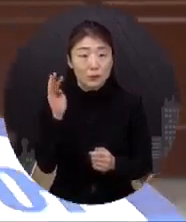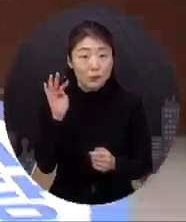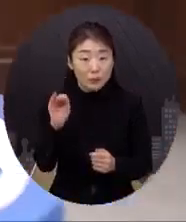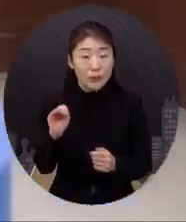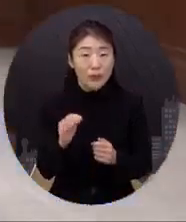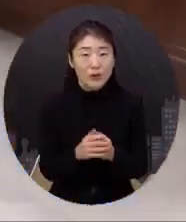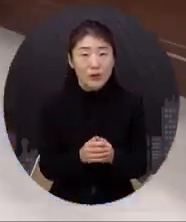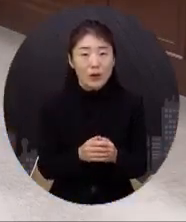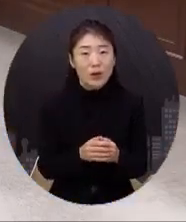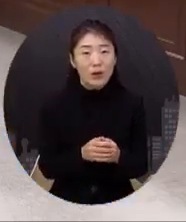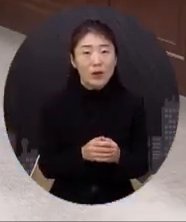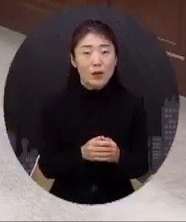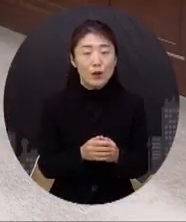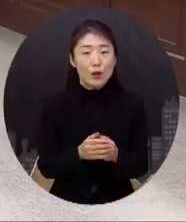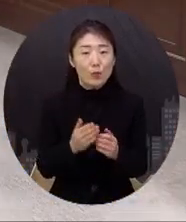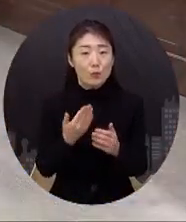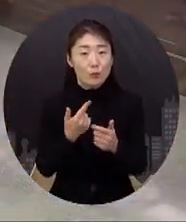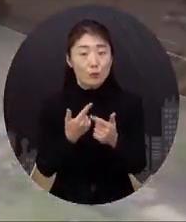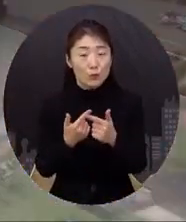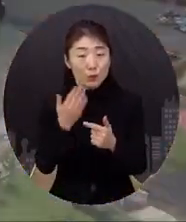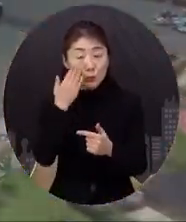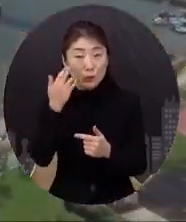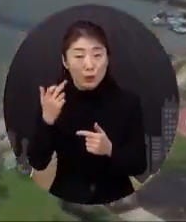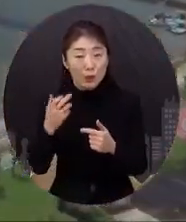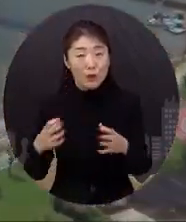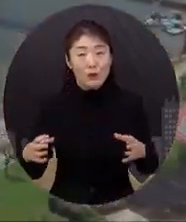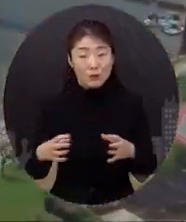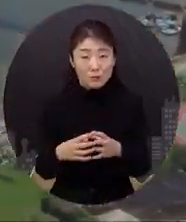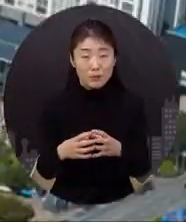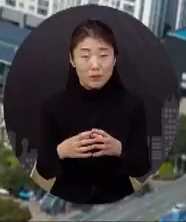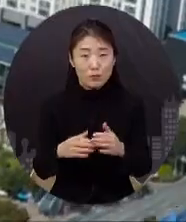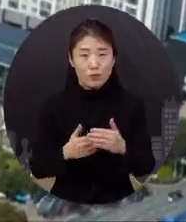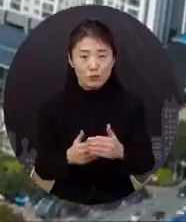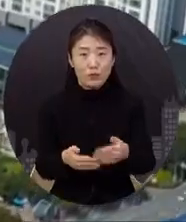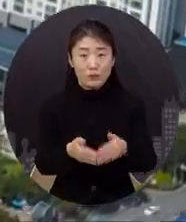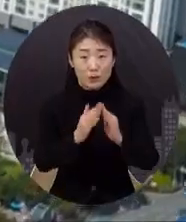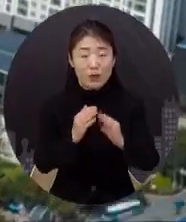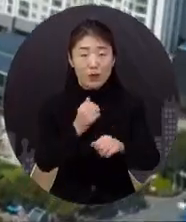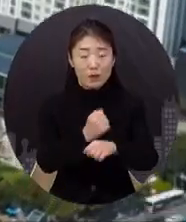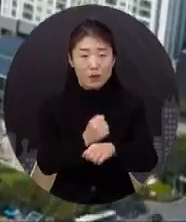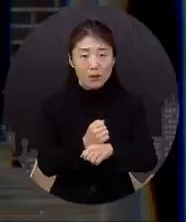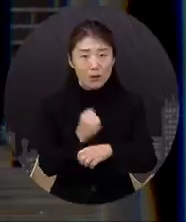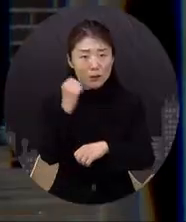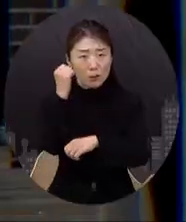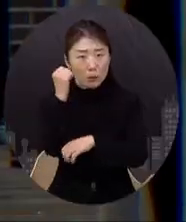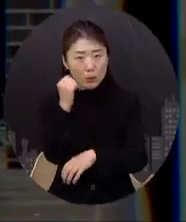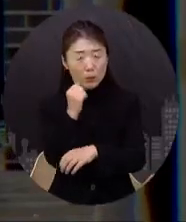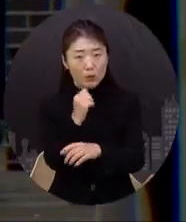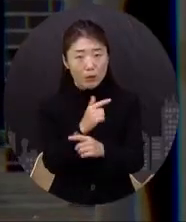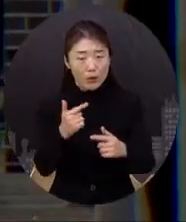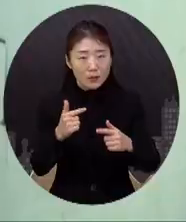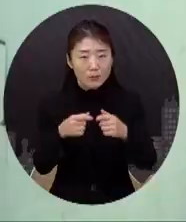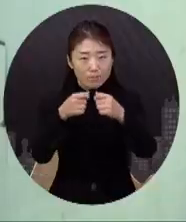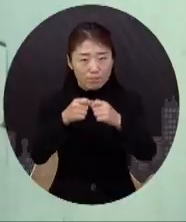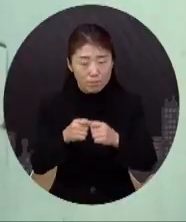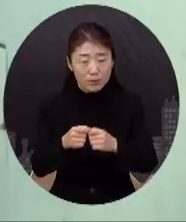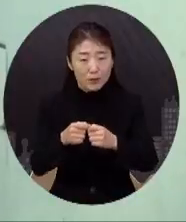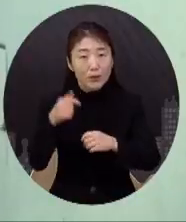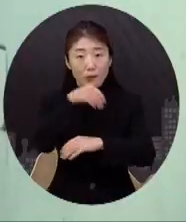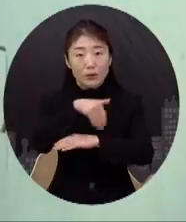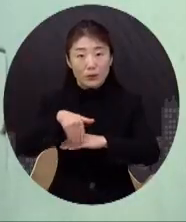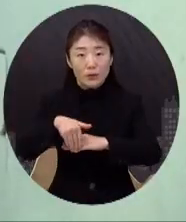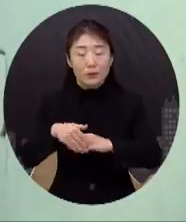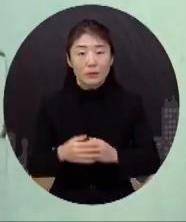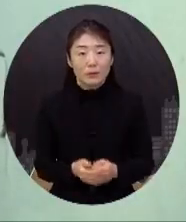지원단과 부울경 합동 추진단을 발족해 동남권 메가시티 구상을 본격화할 계획입니다. MBC 뉴스